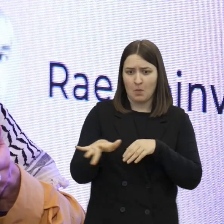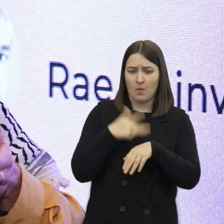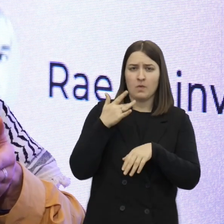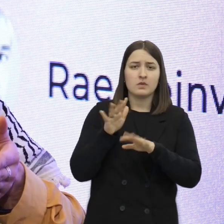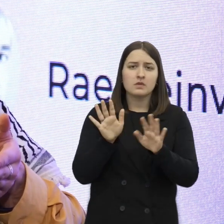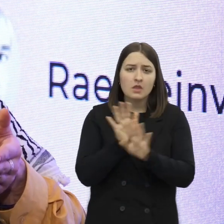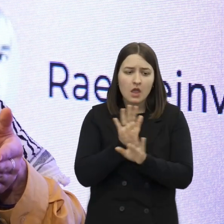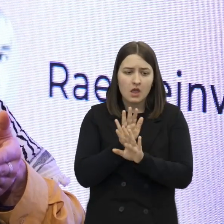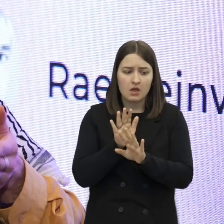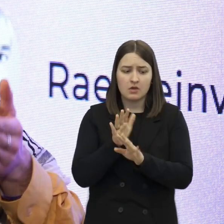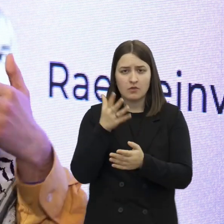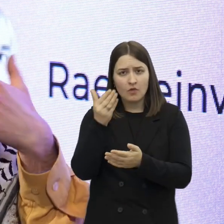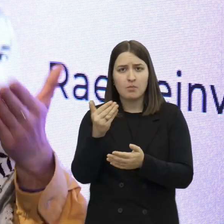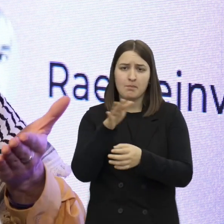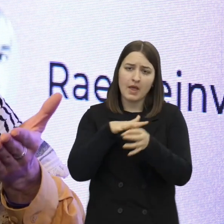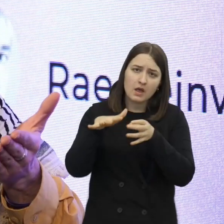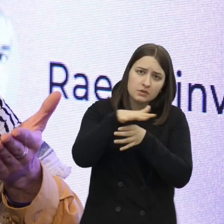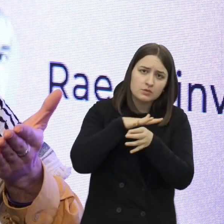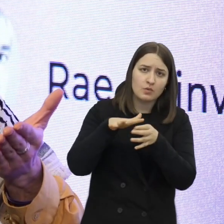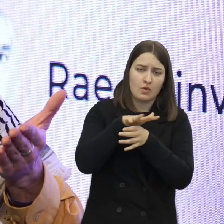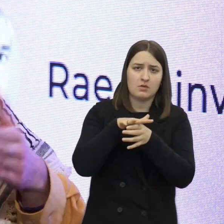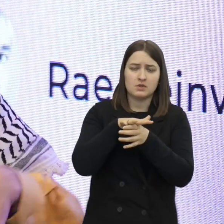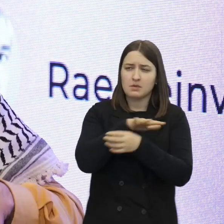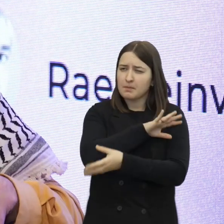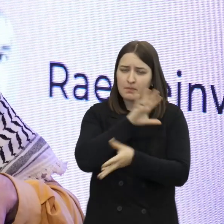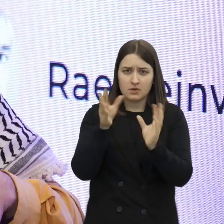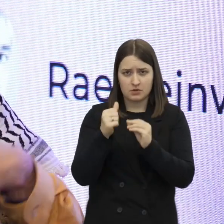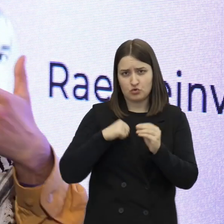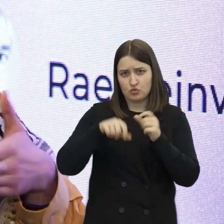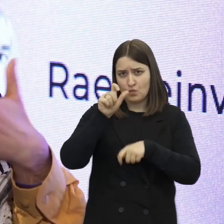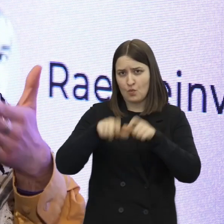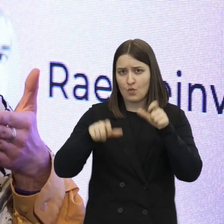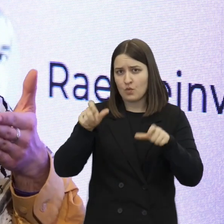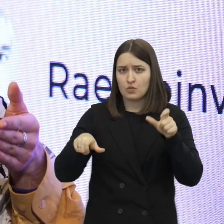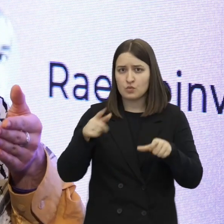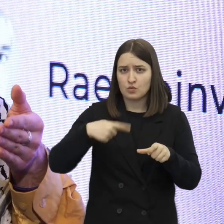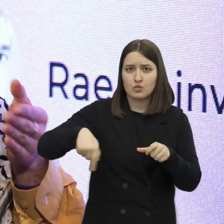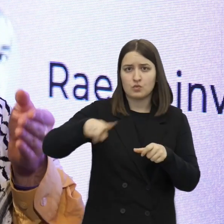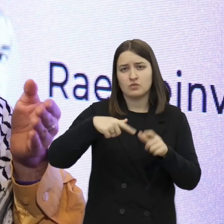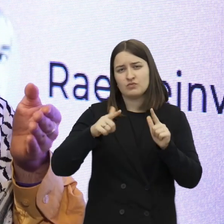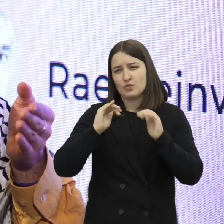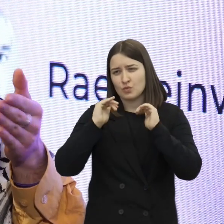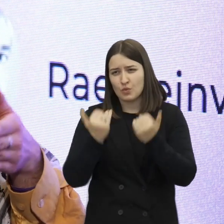bendruomenės ir apskritai žmonių. Tai taip labai trumpai, man